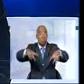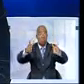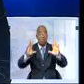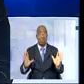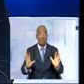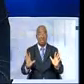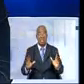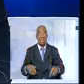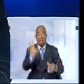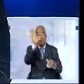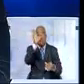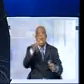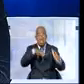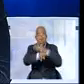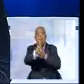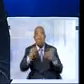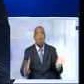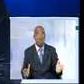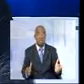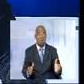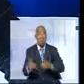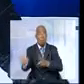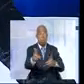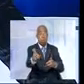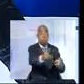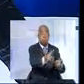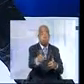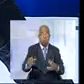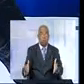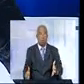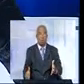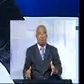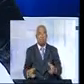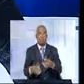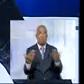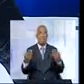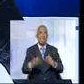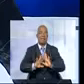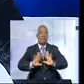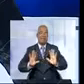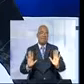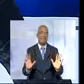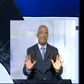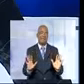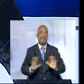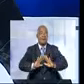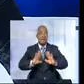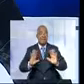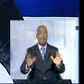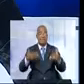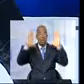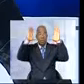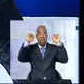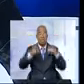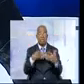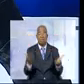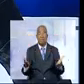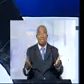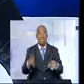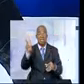d'islamistes somaliens, le président kenyan Uhuru Kenyatta a annoncé hier que le siège était terminé. Le chef de l'État a indiqué